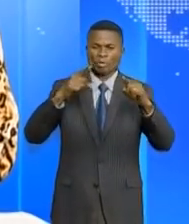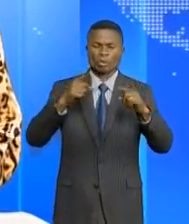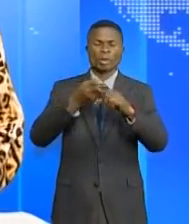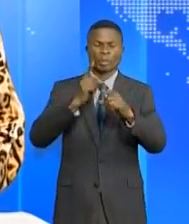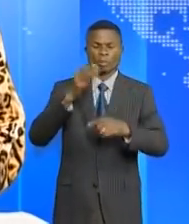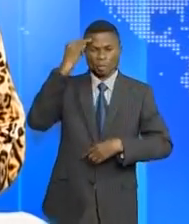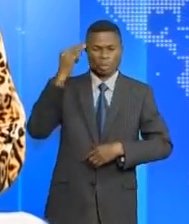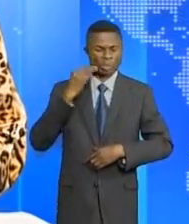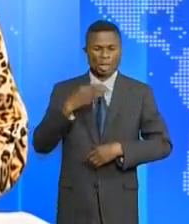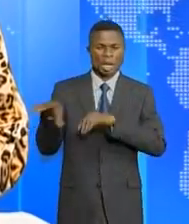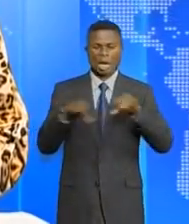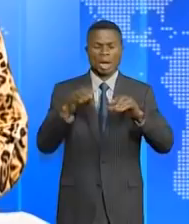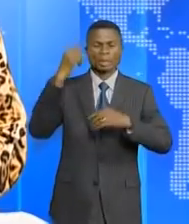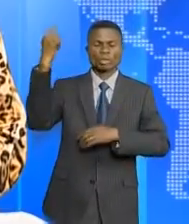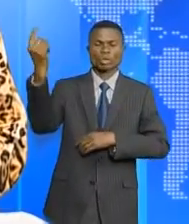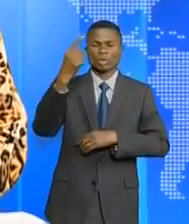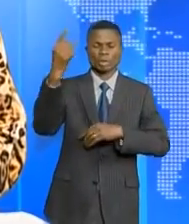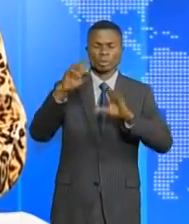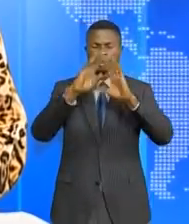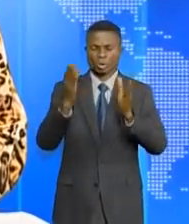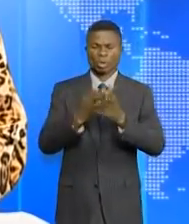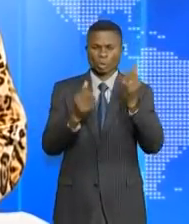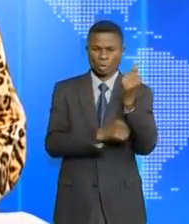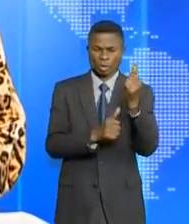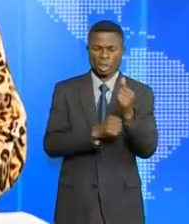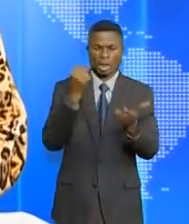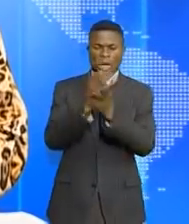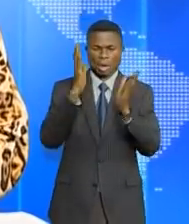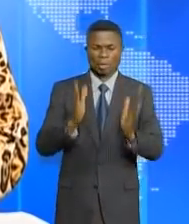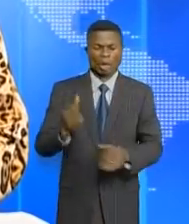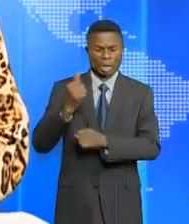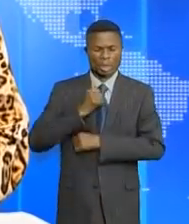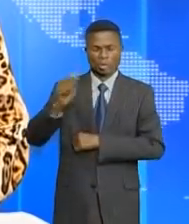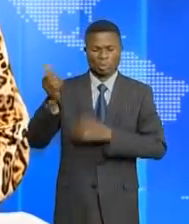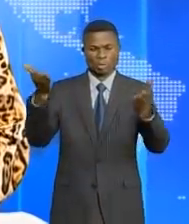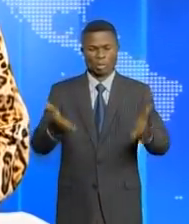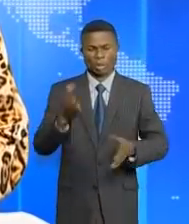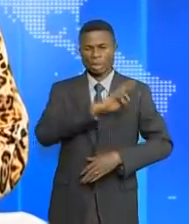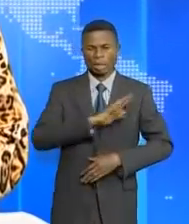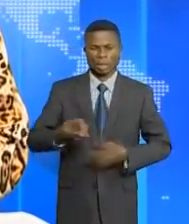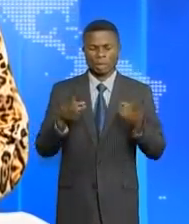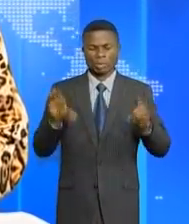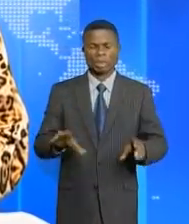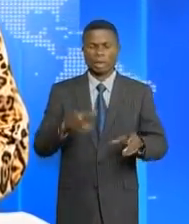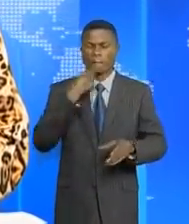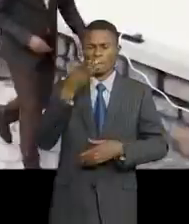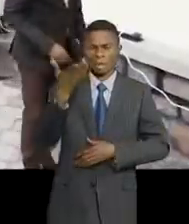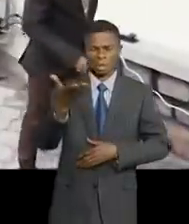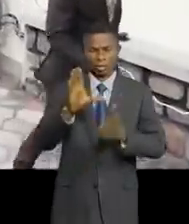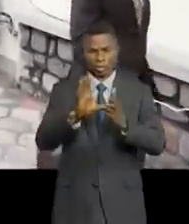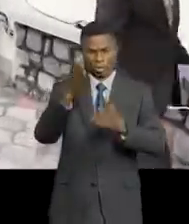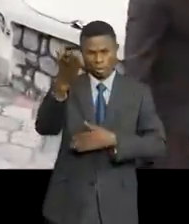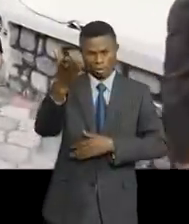des Actions humanitaires, Modeste Mutinga Mutwishai, par l'ambassadeur de Canada en République démocratique du Congo. Reportage.